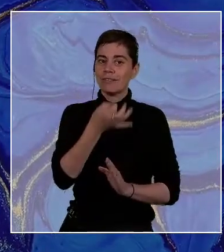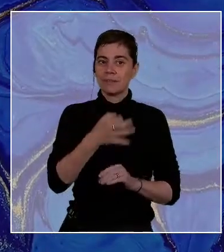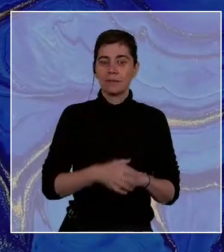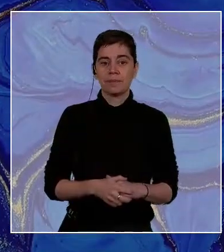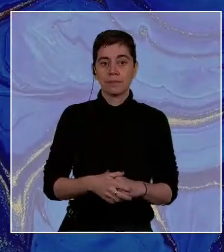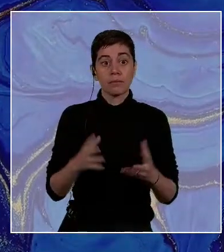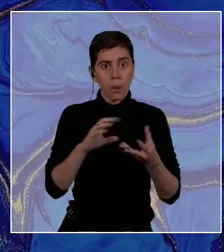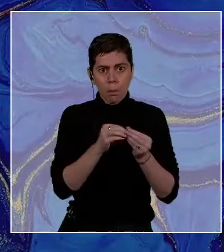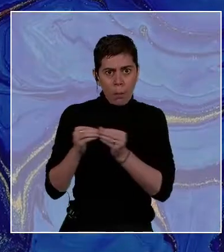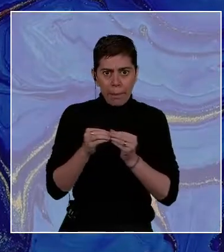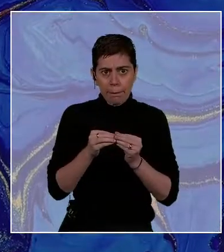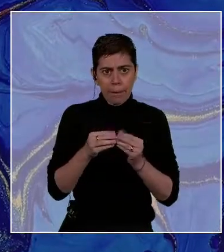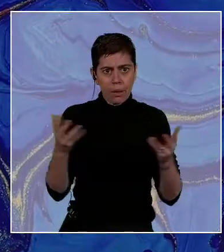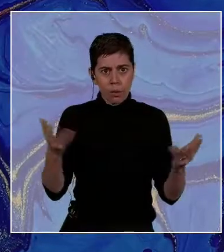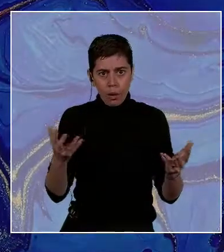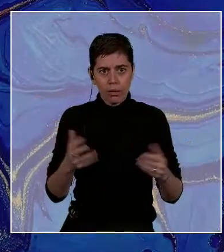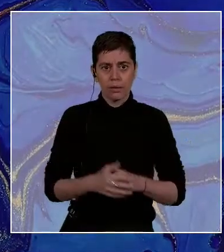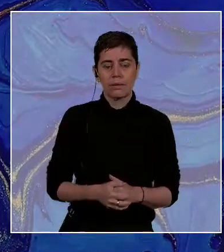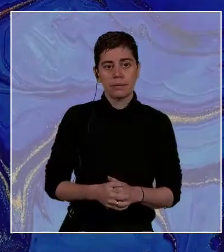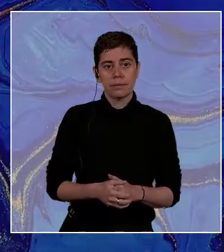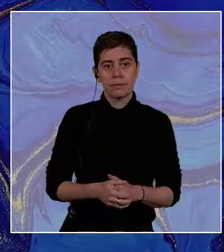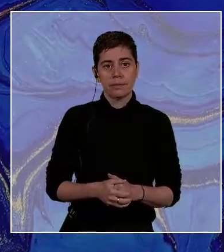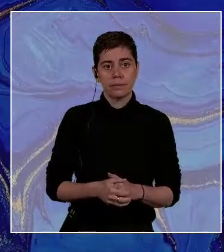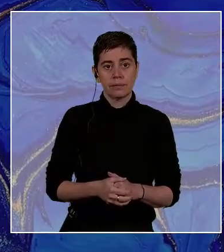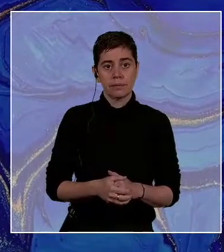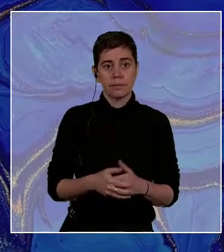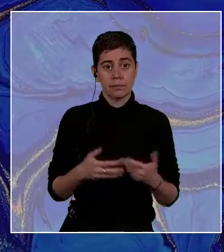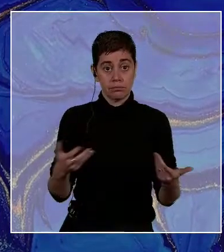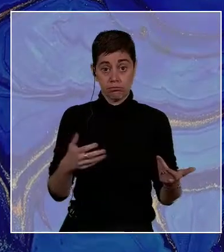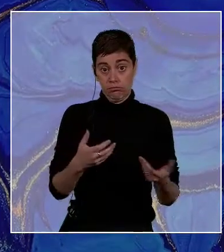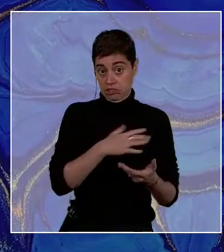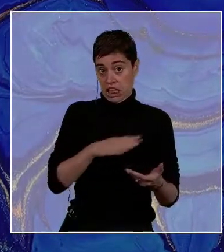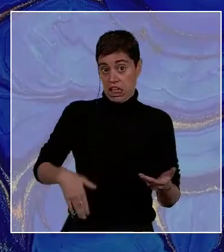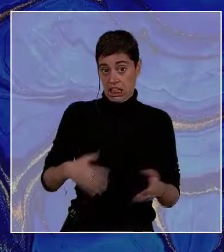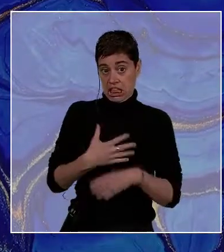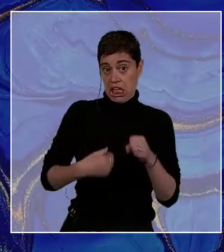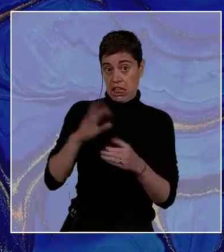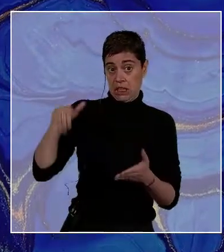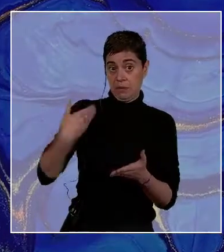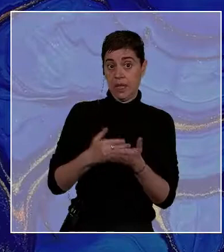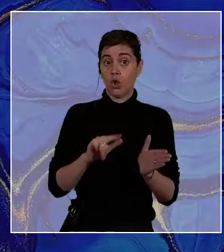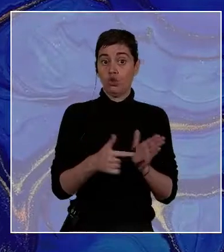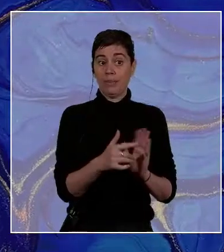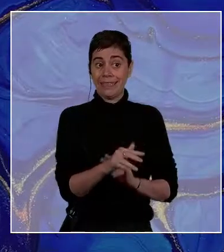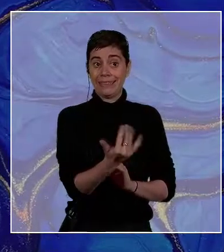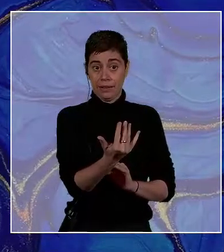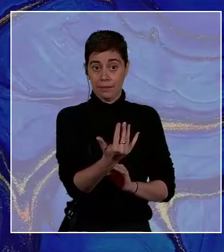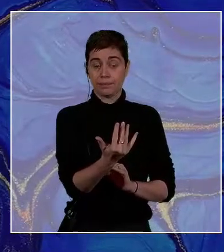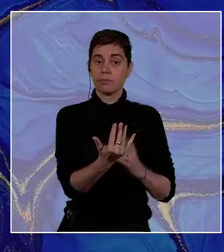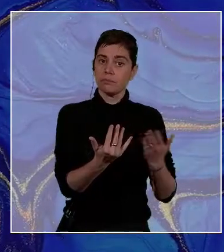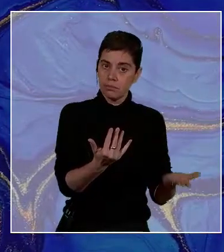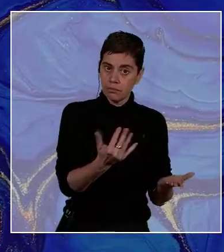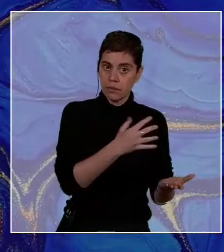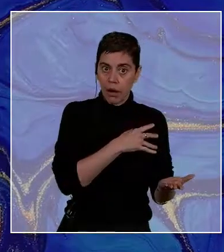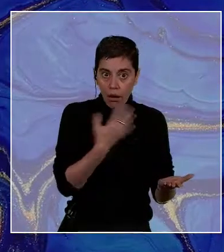grands problèmes, les grands défis qui subsistent au cours des quelques dernières années? En 2015, donc, il y a eu